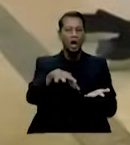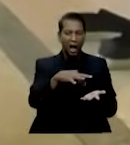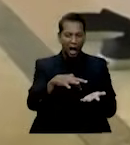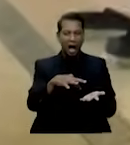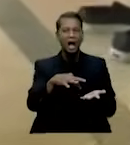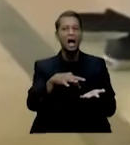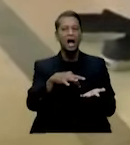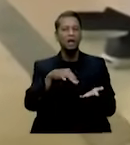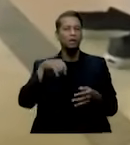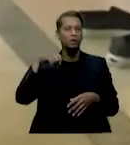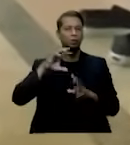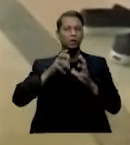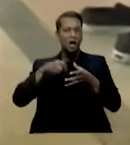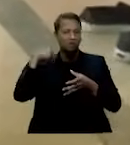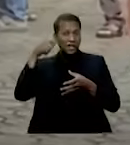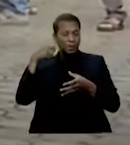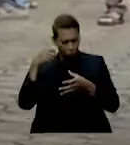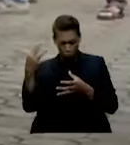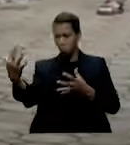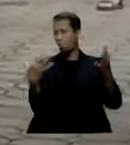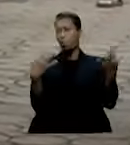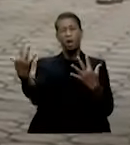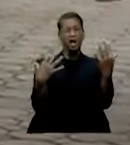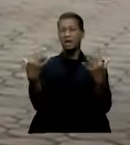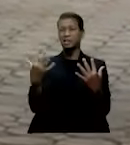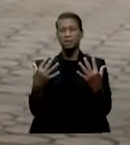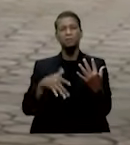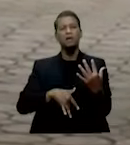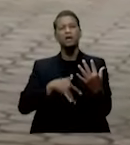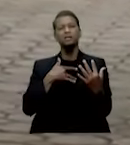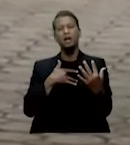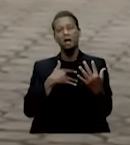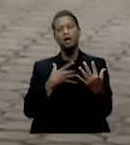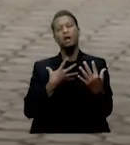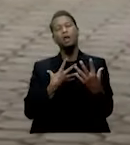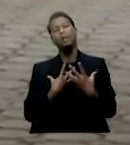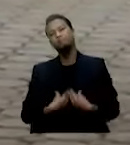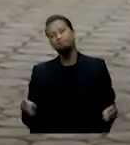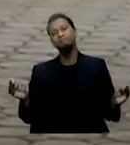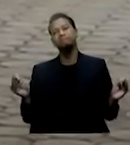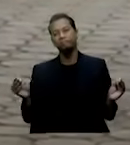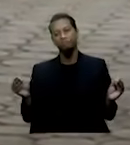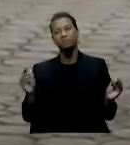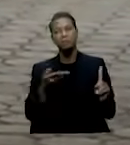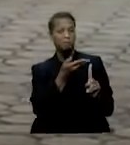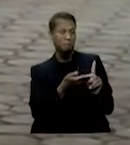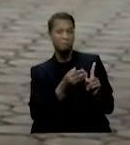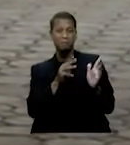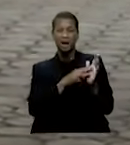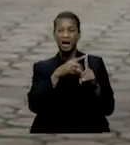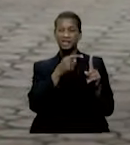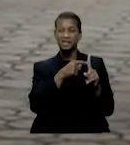juga bagaimana rasa kehilangan mereka, karena sosok Marissa Haque ini tidak hanya sebagai seorang